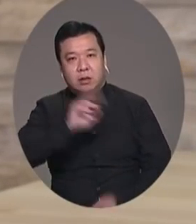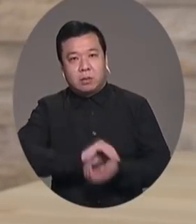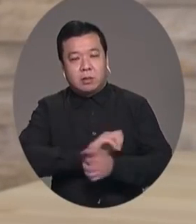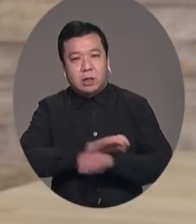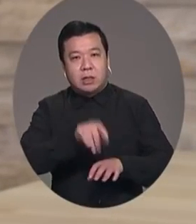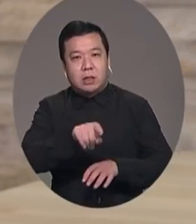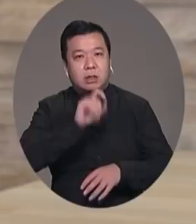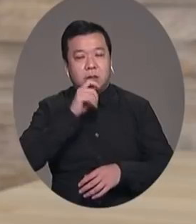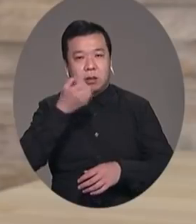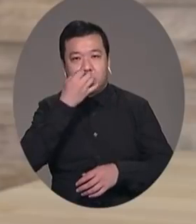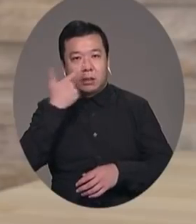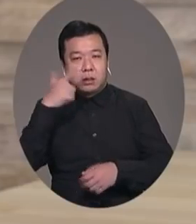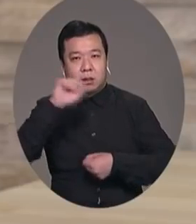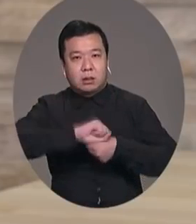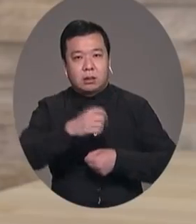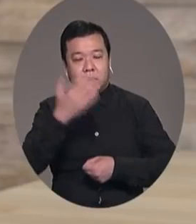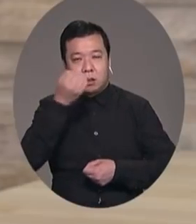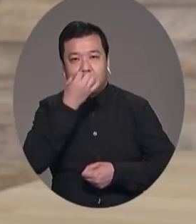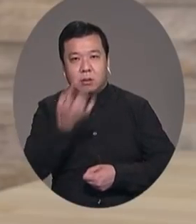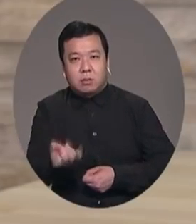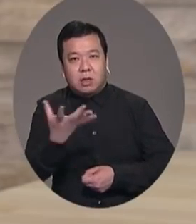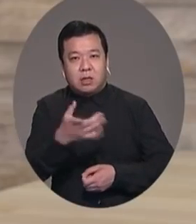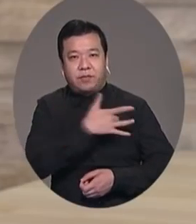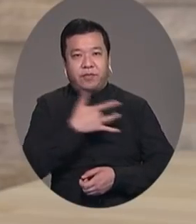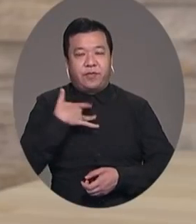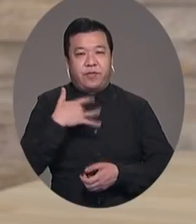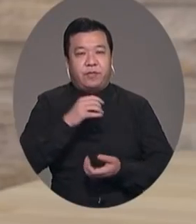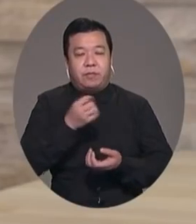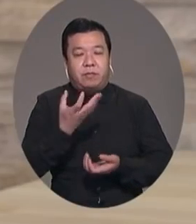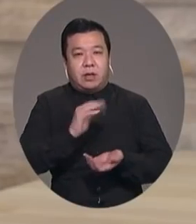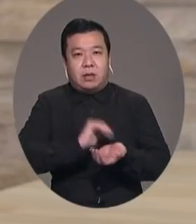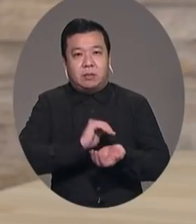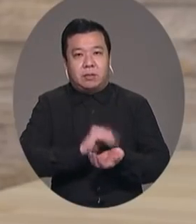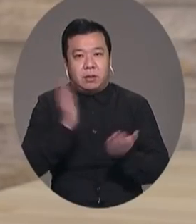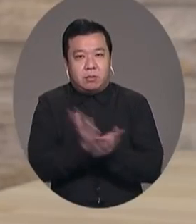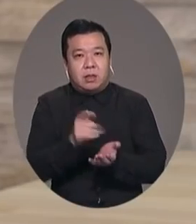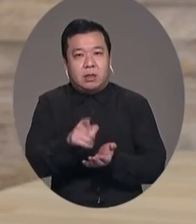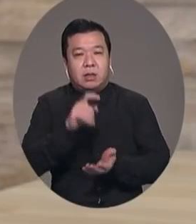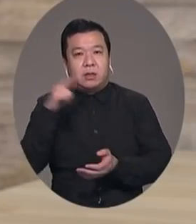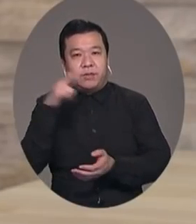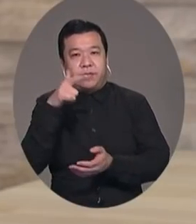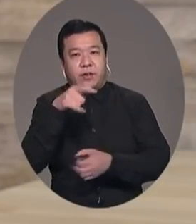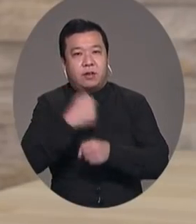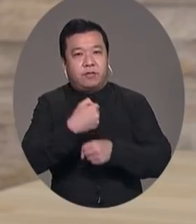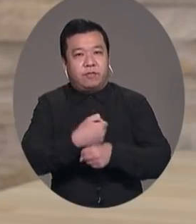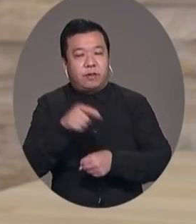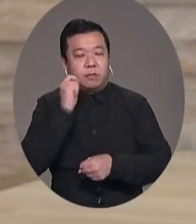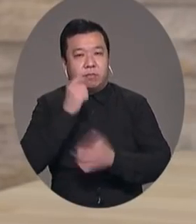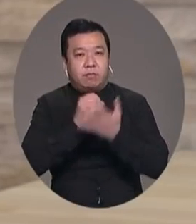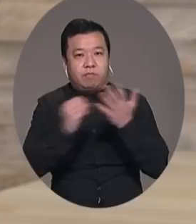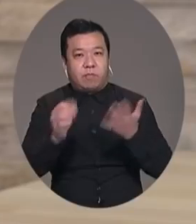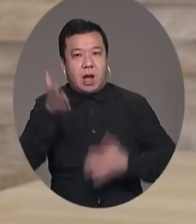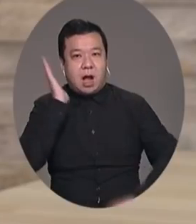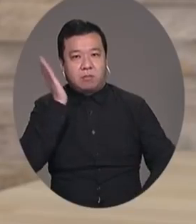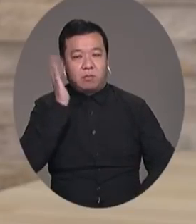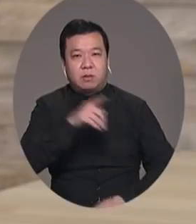情，本港新增一宗本地源頭不明新型肺炎確診個案，患者是一名在機場禁區工作的